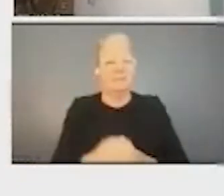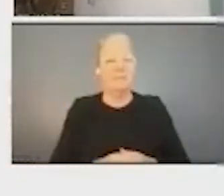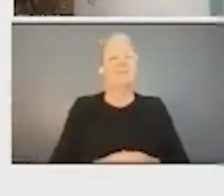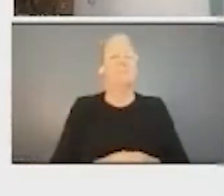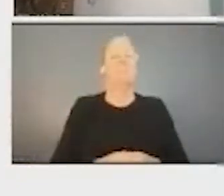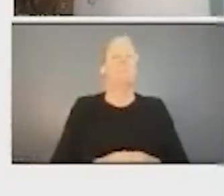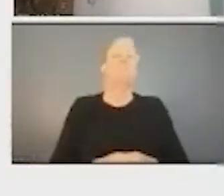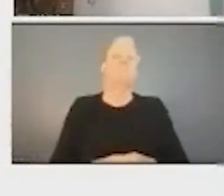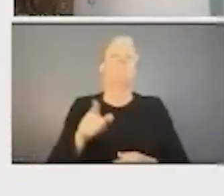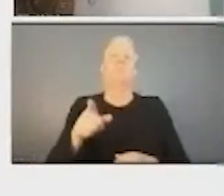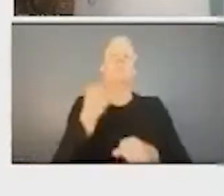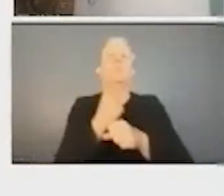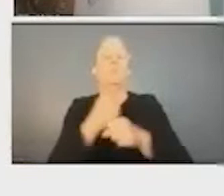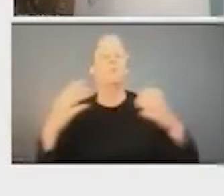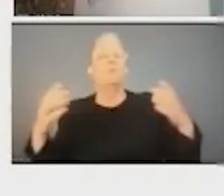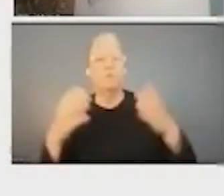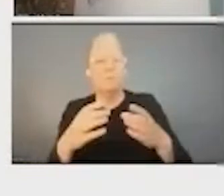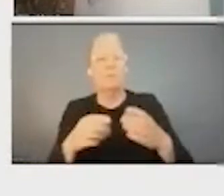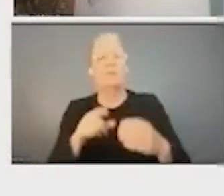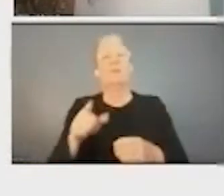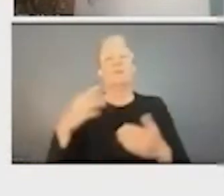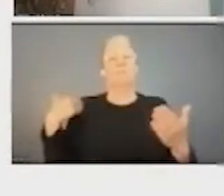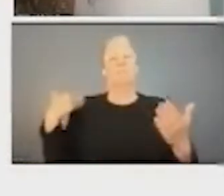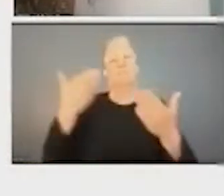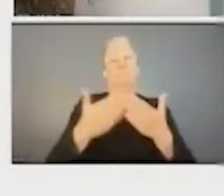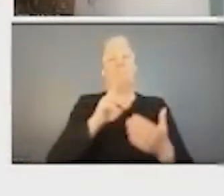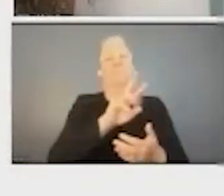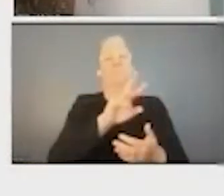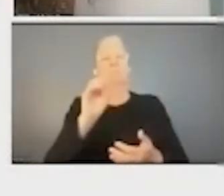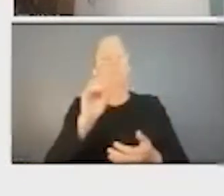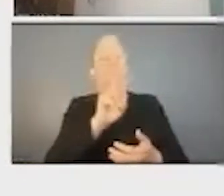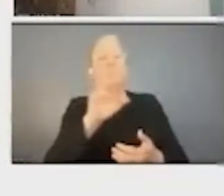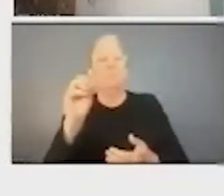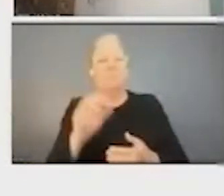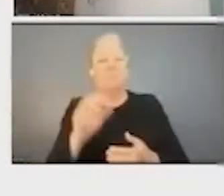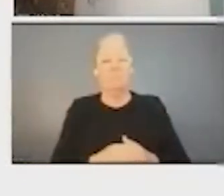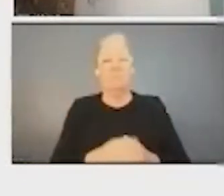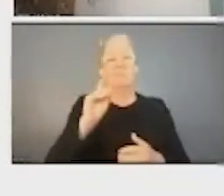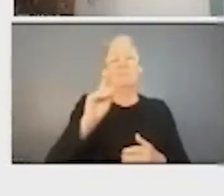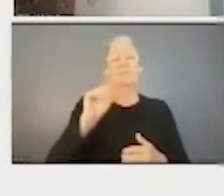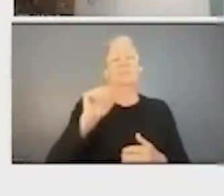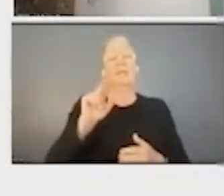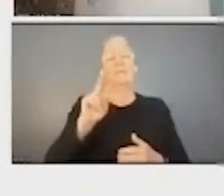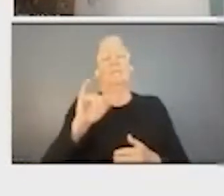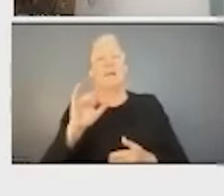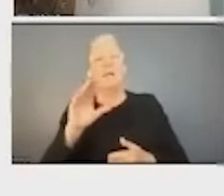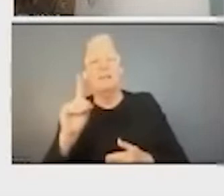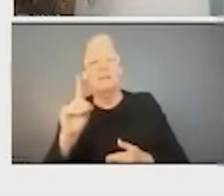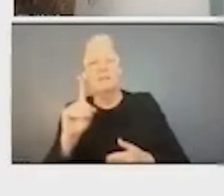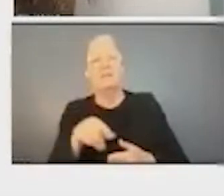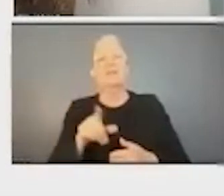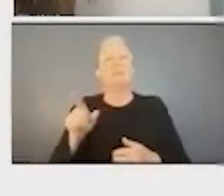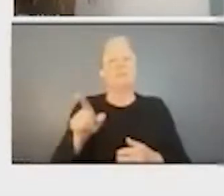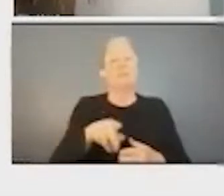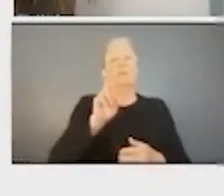ونائبة رئيس كوستاريكا ونائبة رئيس أوروغواي ومديرة